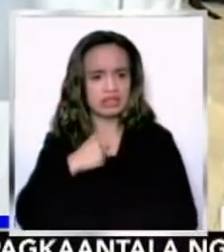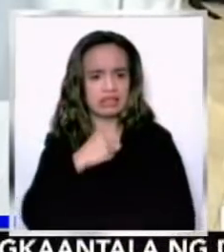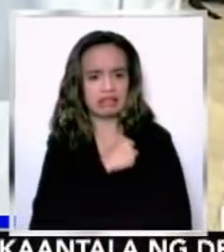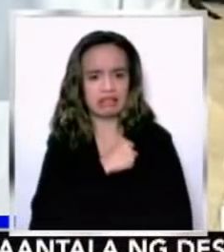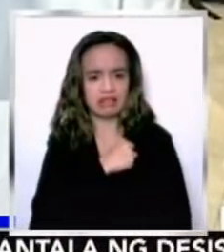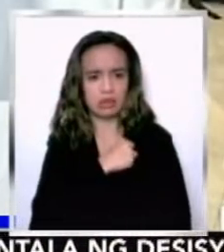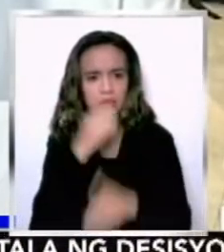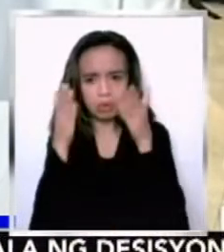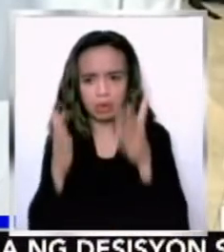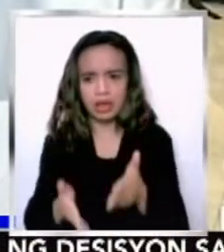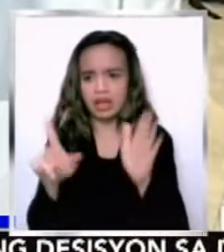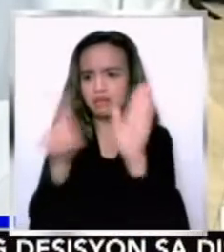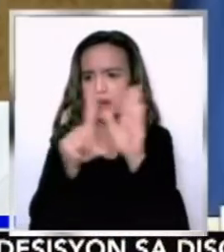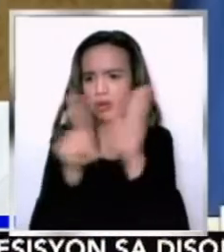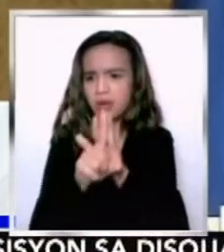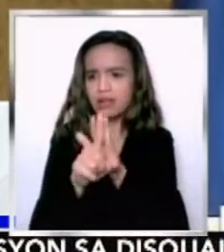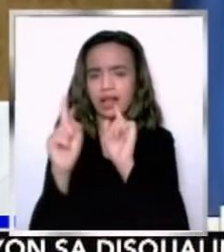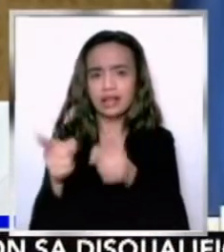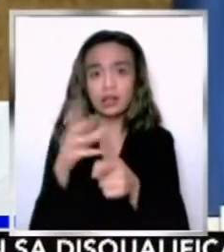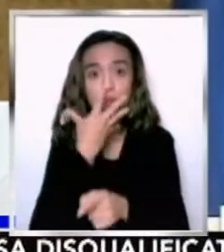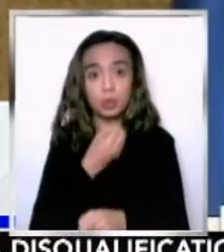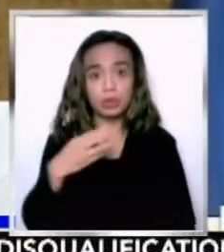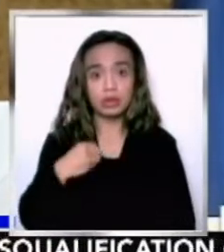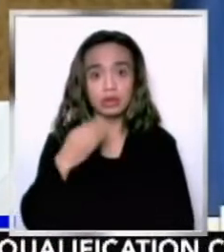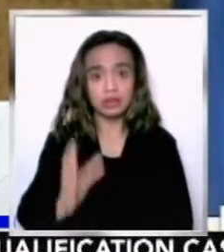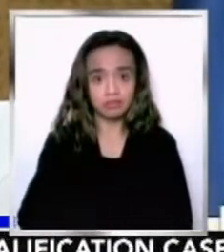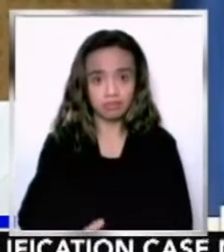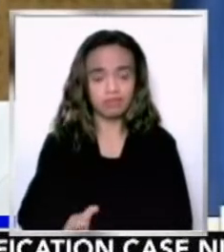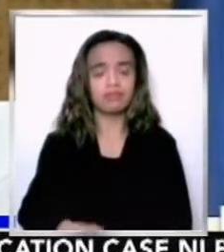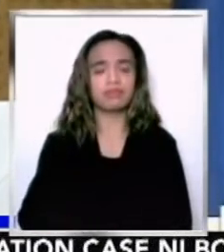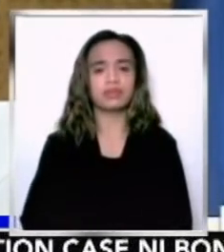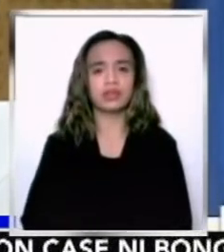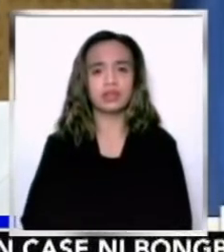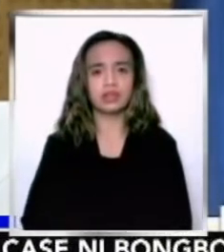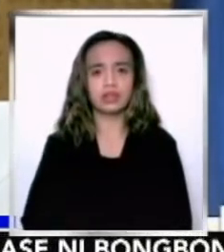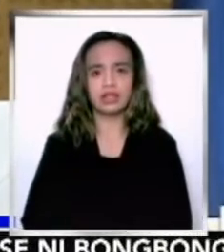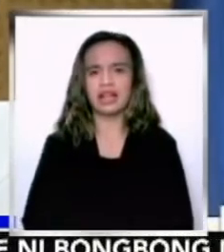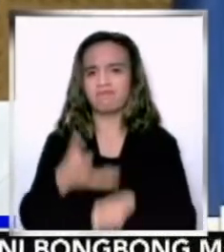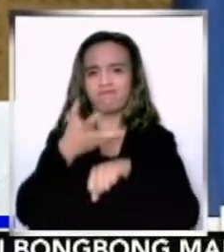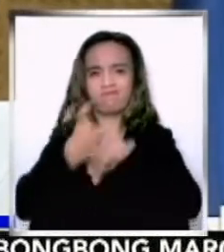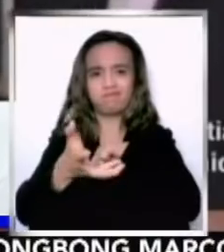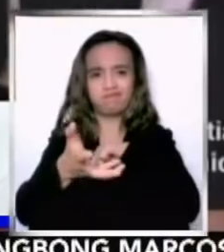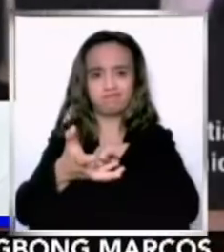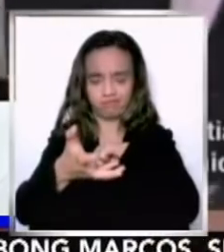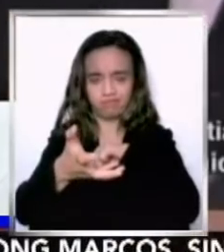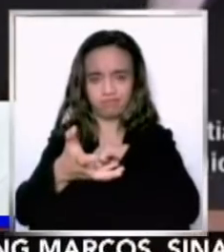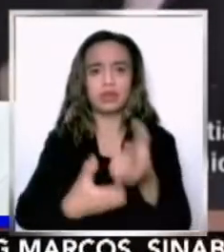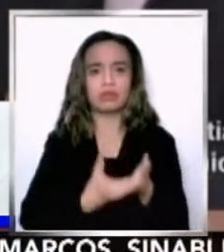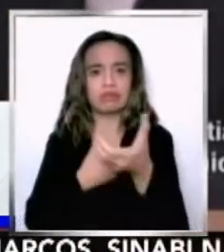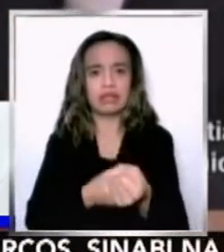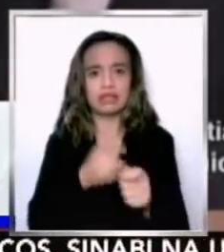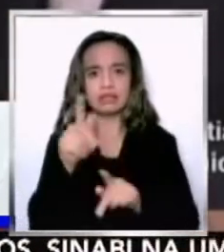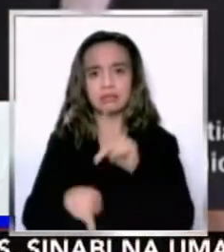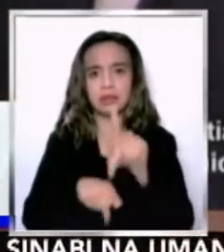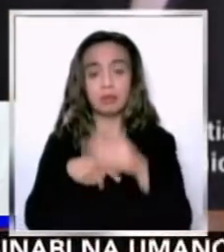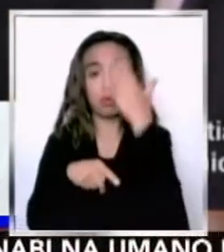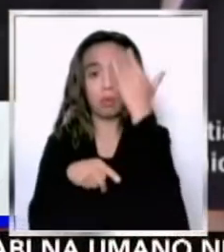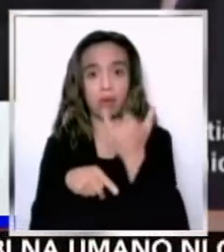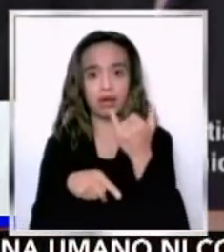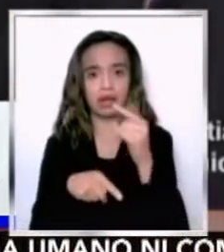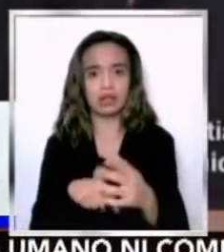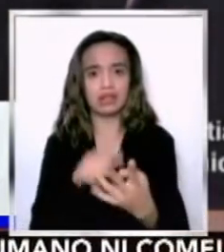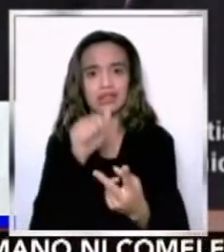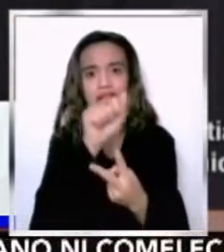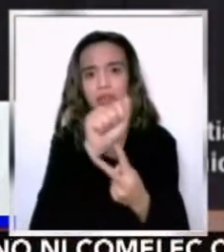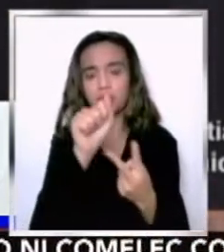mga pagdinig ang mga opisyal ng ehekutibo. Tinaydor din daw ng Pangulo ang tiwala ng publiko dahil sa pag-appoint ng Chinese national na si